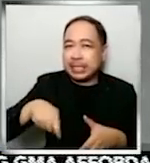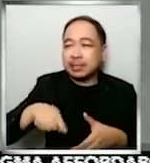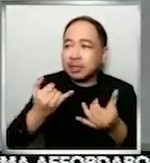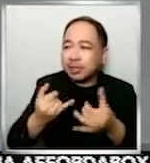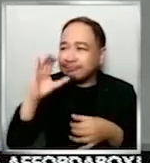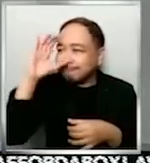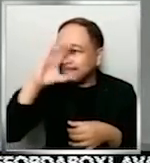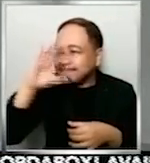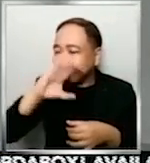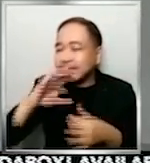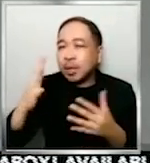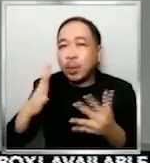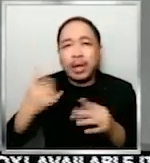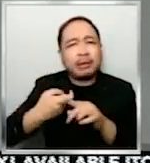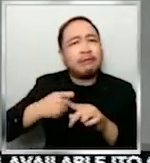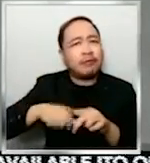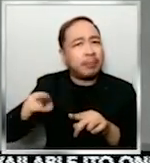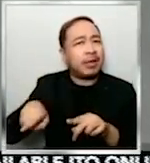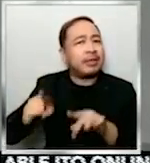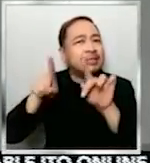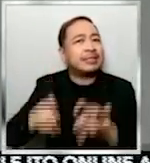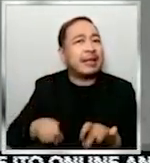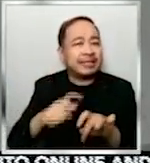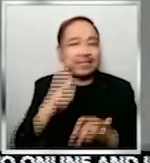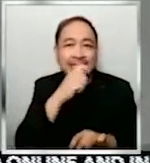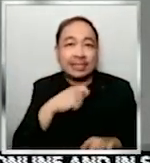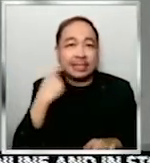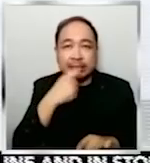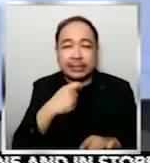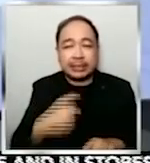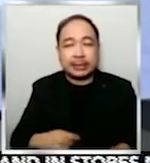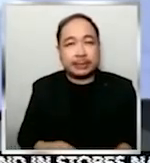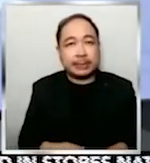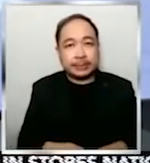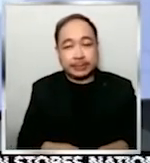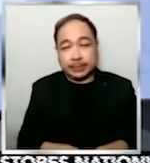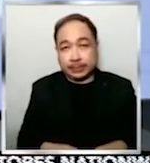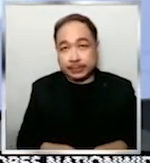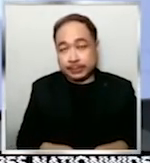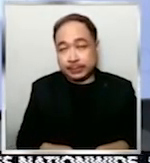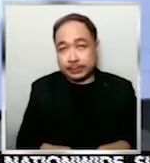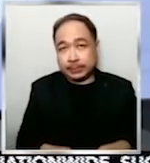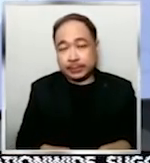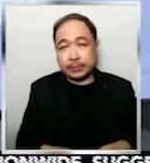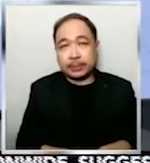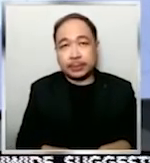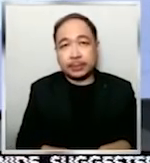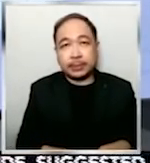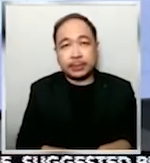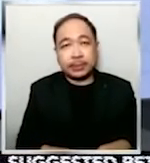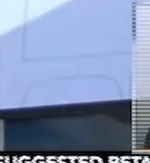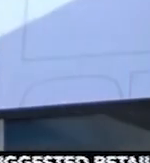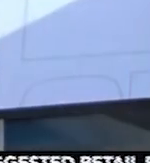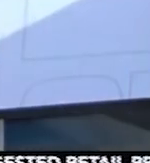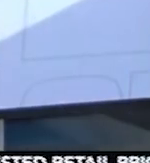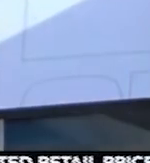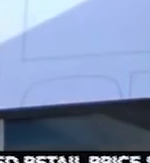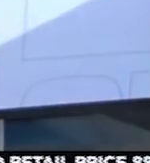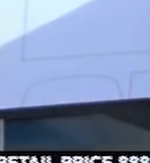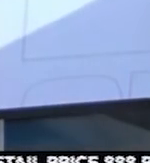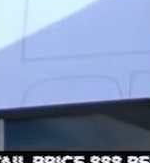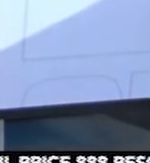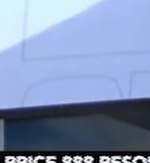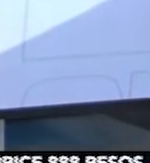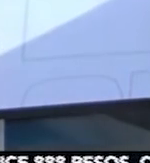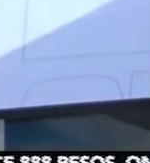Marisol Abdurrahman, Nakatuto, 24 oras. Sa February 9, tatalakayin sa COMELEC